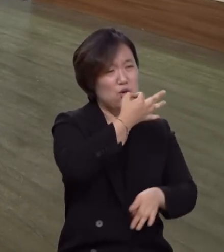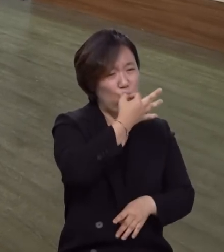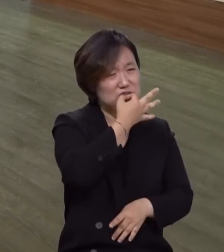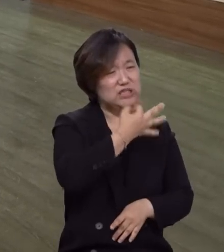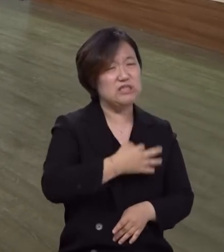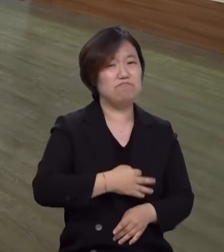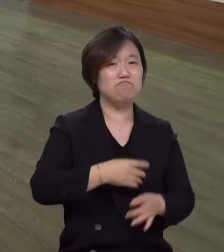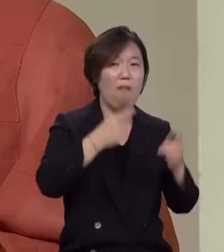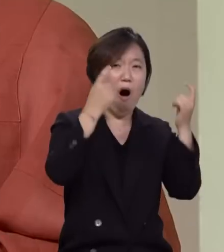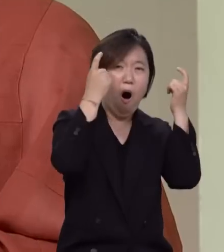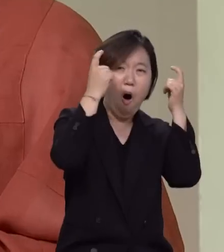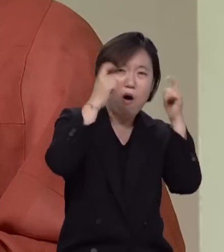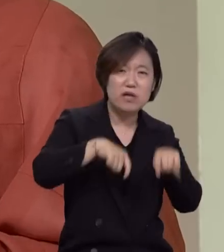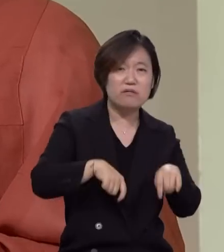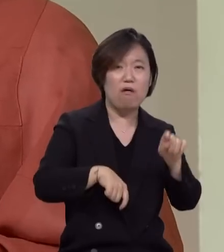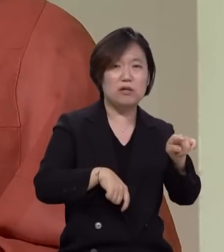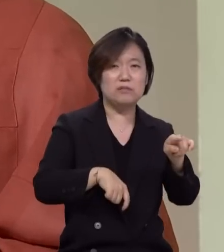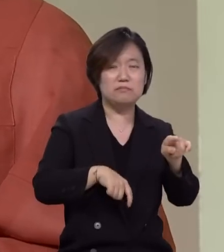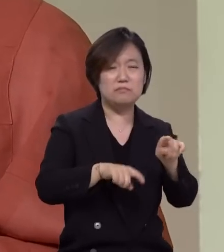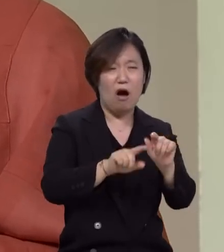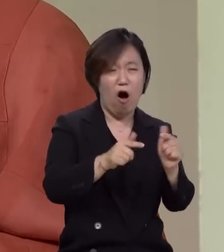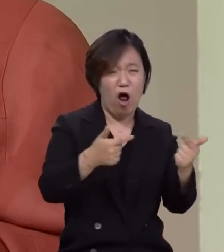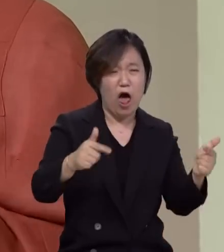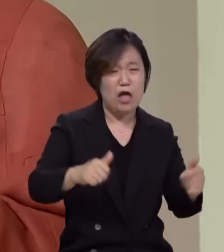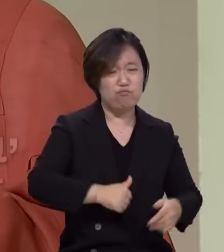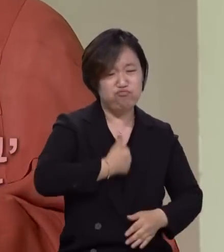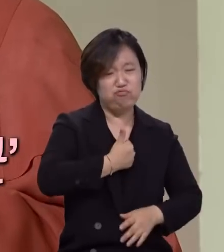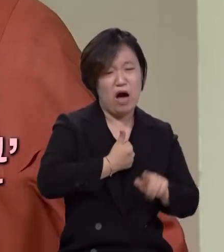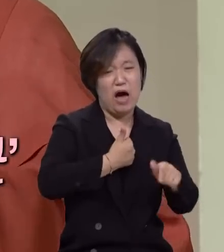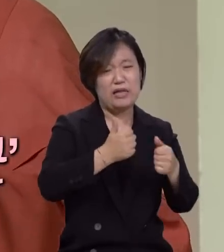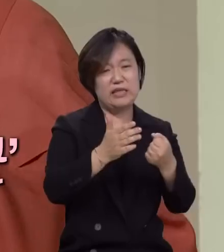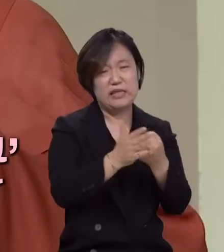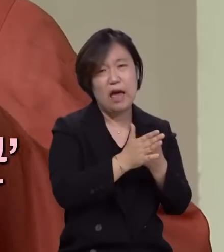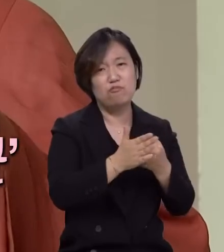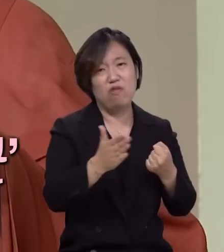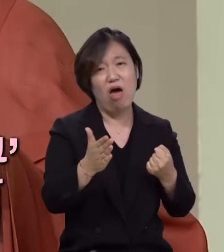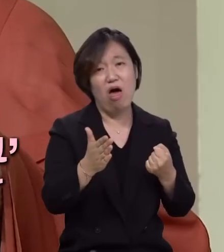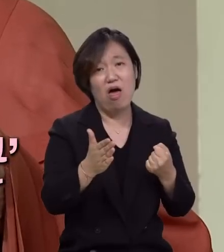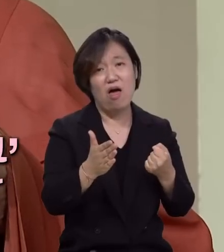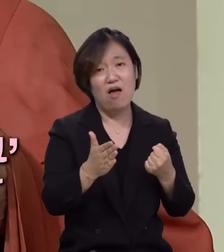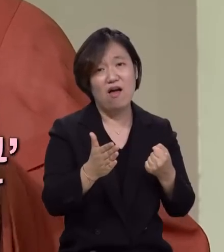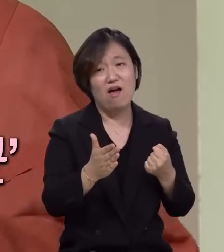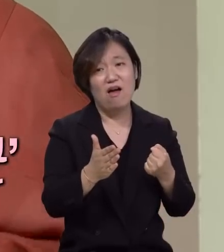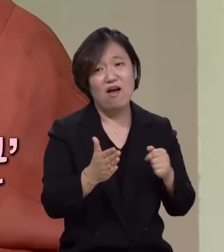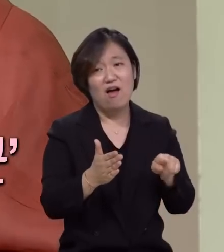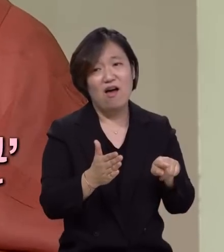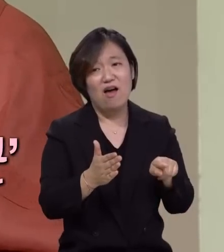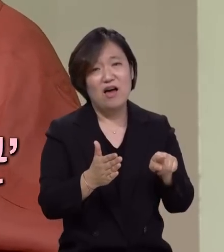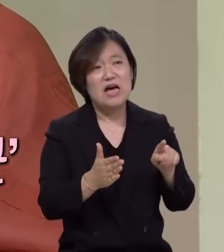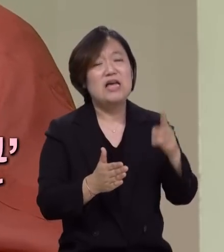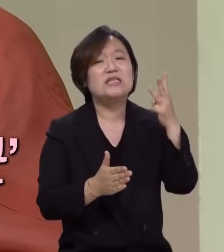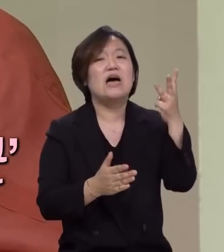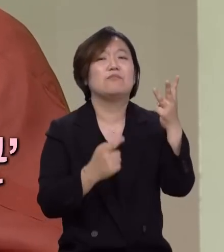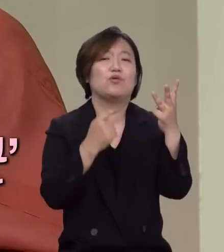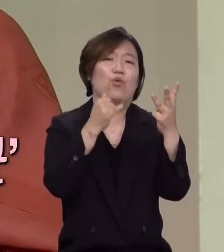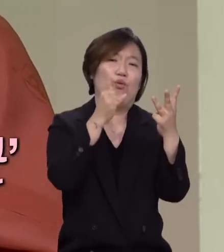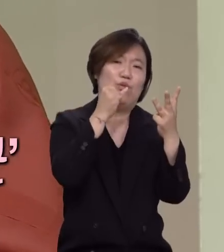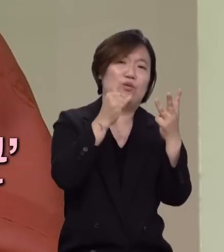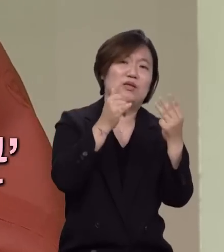어리석음 그 성냄과 분노와 그 탐욕과 성냄 어리석음이라는 삼독에